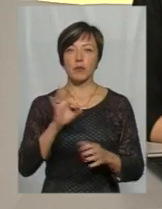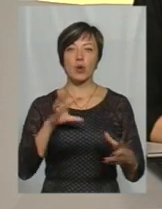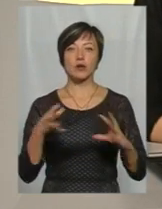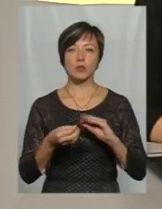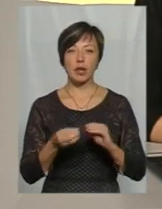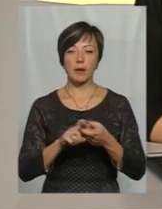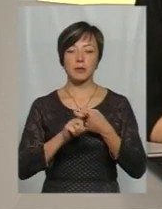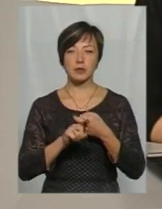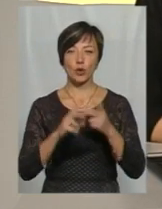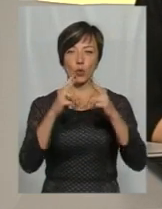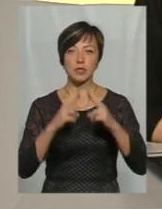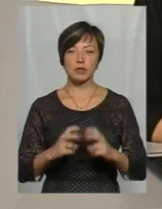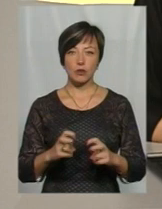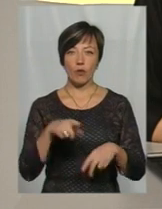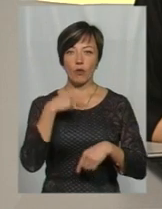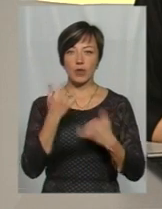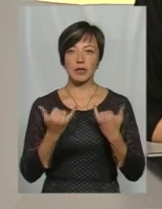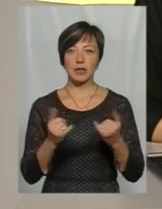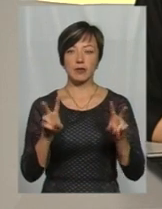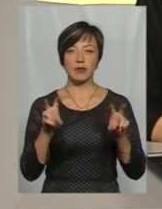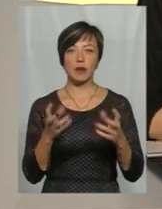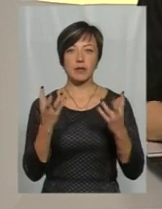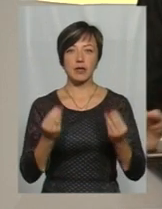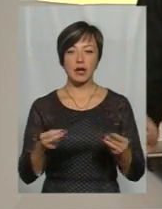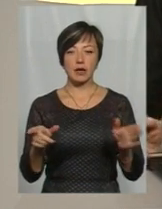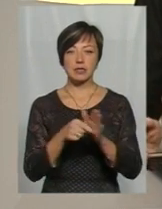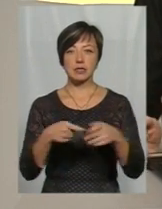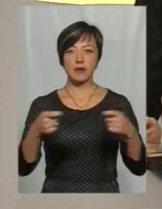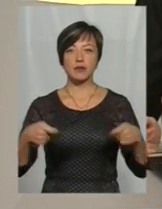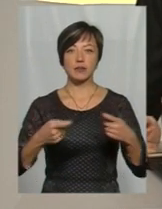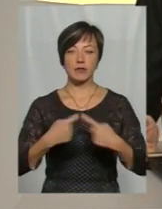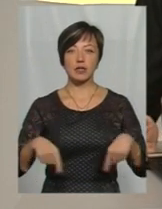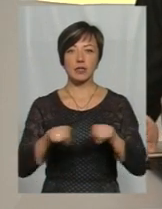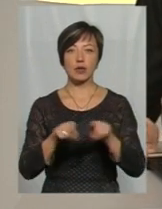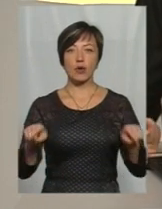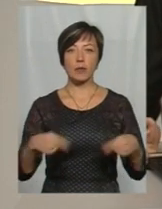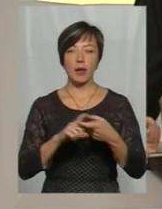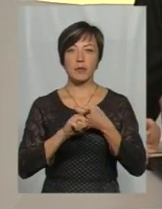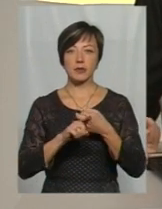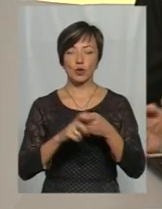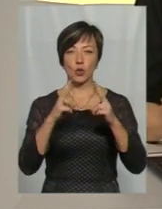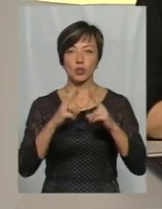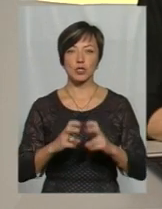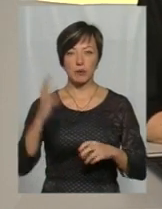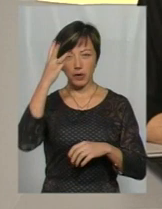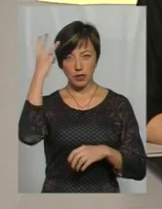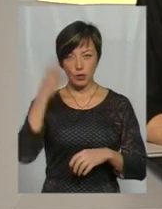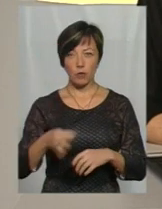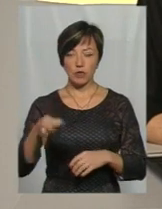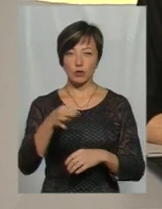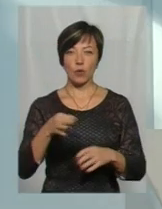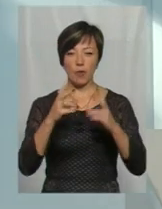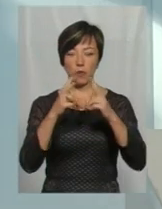результати епідеміологічного розслідування говоримо нині у темі дня з завідуючою відділенням Організації епідеміологічних досліджень Хмельницького